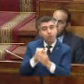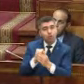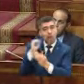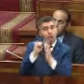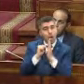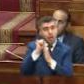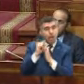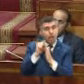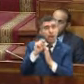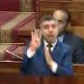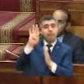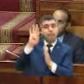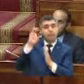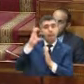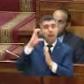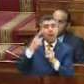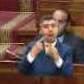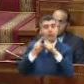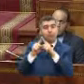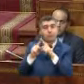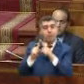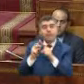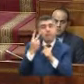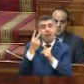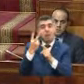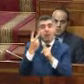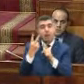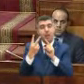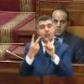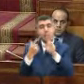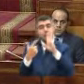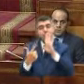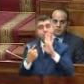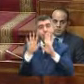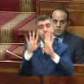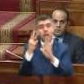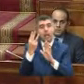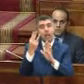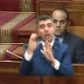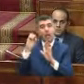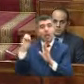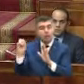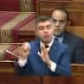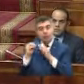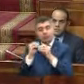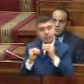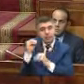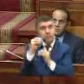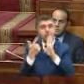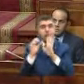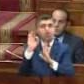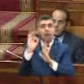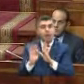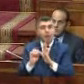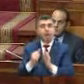50.28 سنة 2017 و 57.36 2018 بزيادة 7%. السيد الوزير،